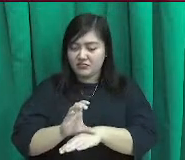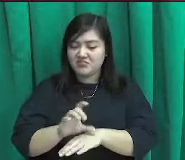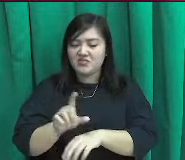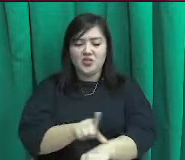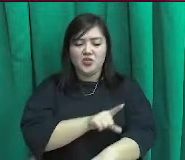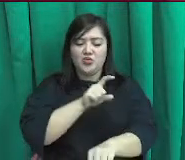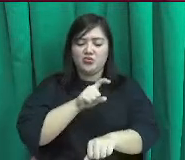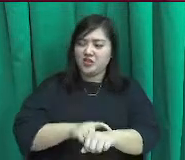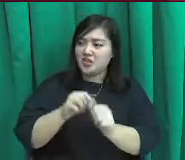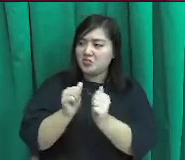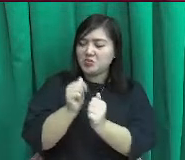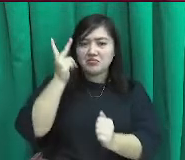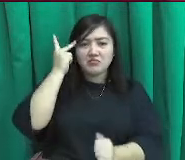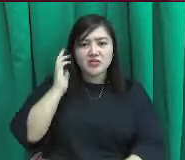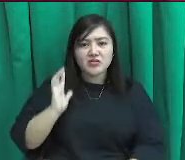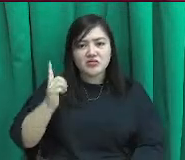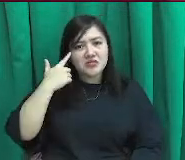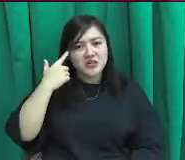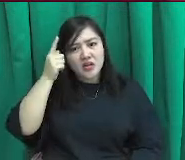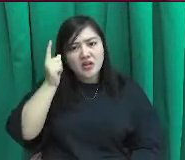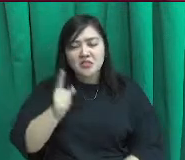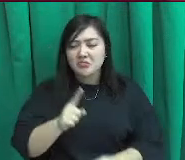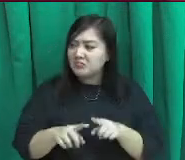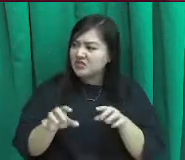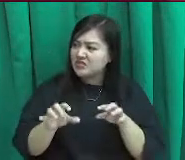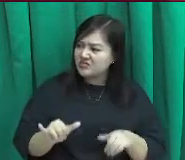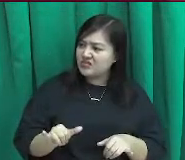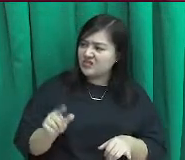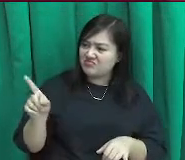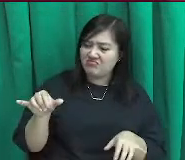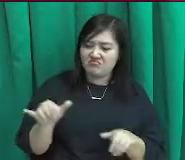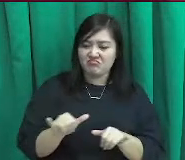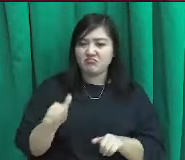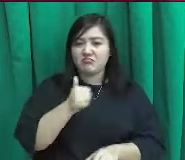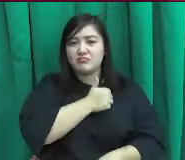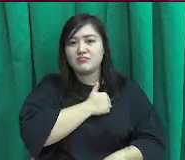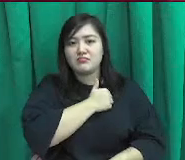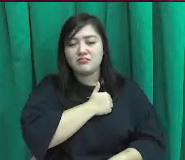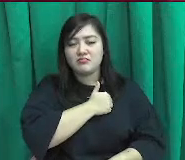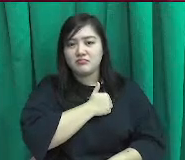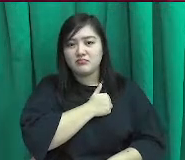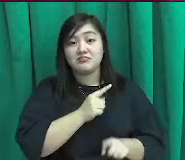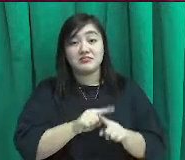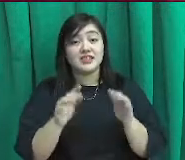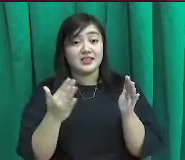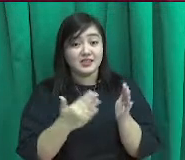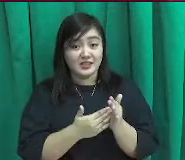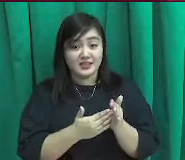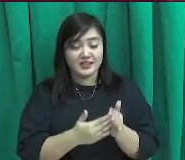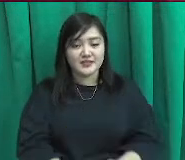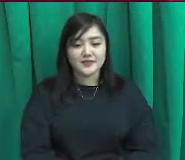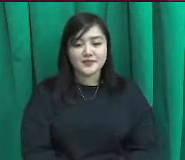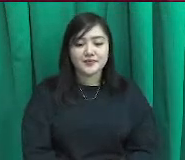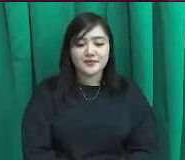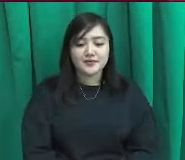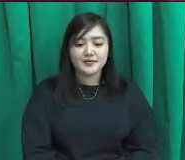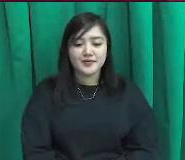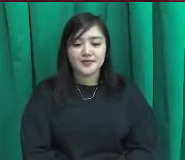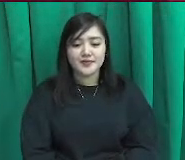usapan, yes, Sir Noel, di ba? Yes, you see? Right. But again, yun ang sinasabi natin eh. Hayaan natin sila kung kailan. Maaring late bloomer